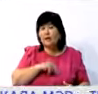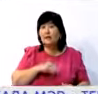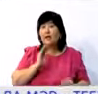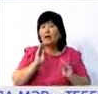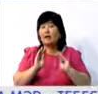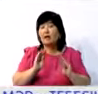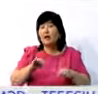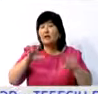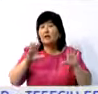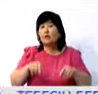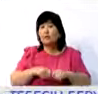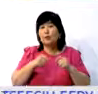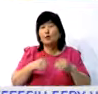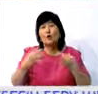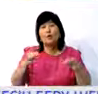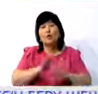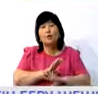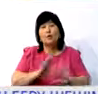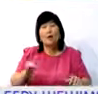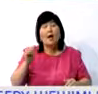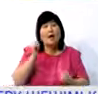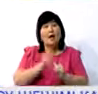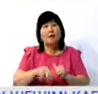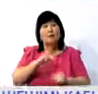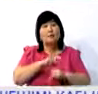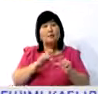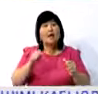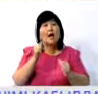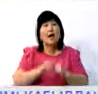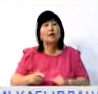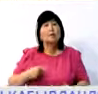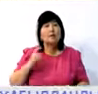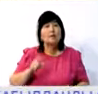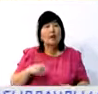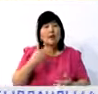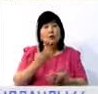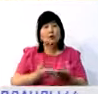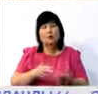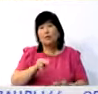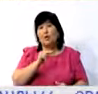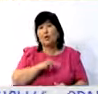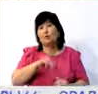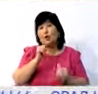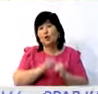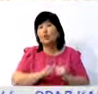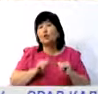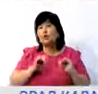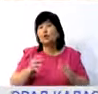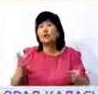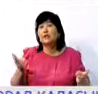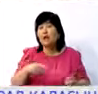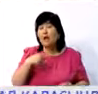келтіретін заңбұзушылықтарға жол бермеу мақсатында әрбір мекемеде әрбір маманға түсіндірме жұмыстары үзбей жүргізілуде дей